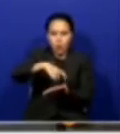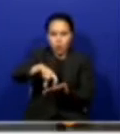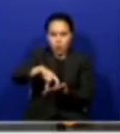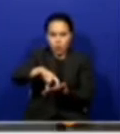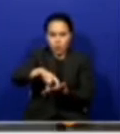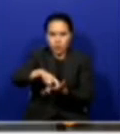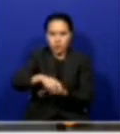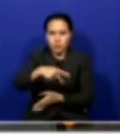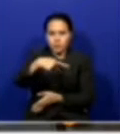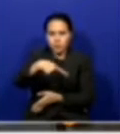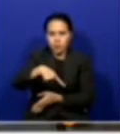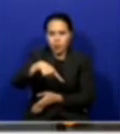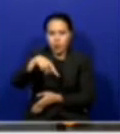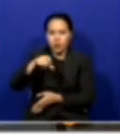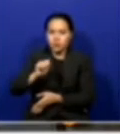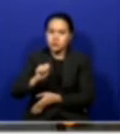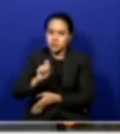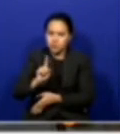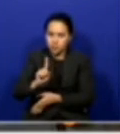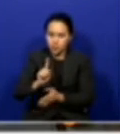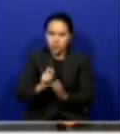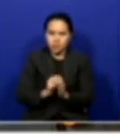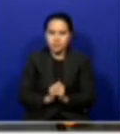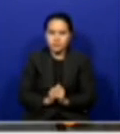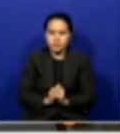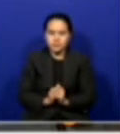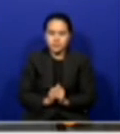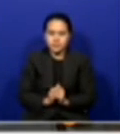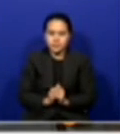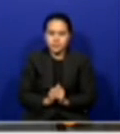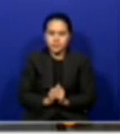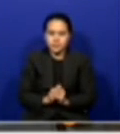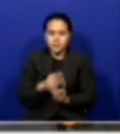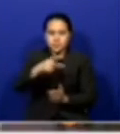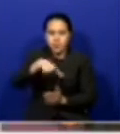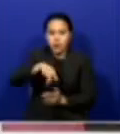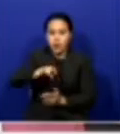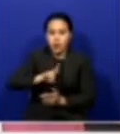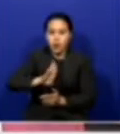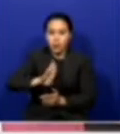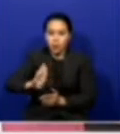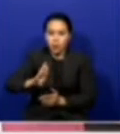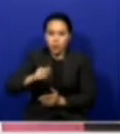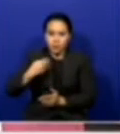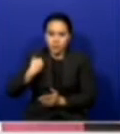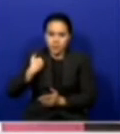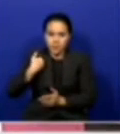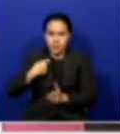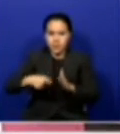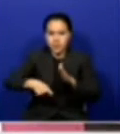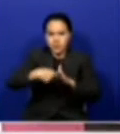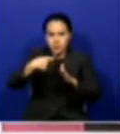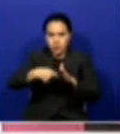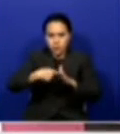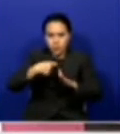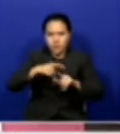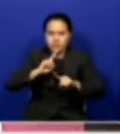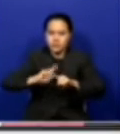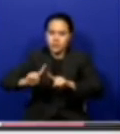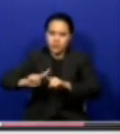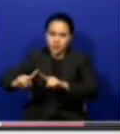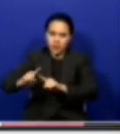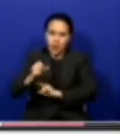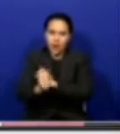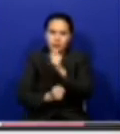เคารพร่างพระราชบัญญัติดังกล่าวได้ให้หลักการและเหตุผลในการโอนงบประมาณรายจ่ายประจ